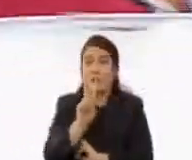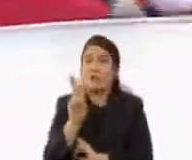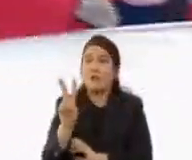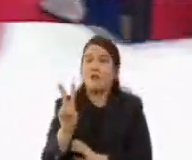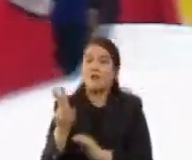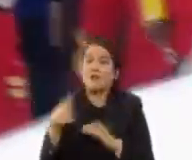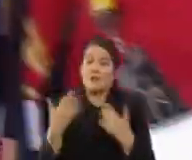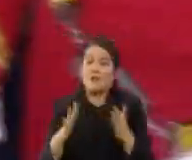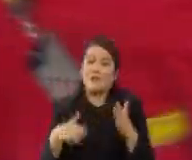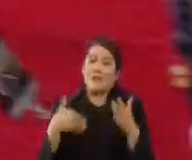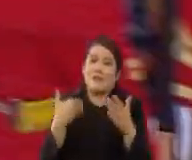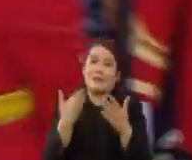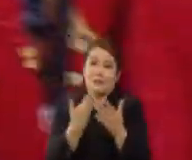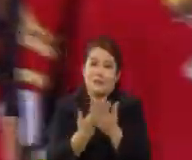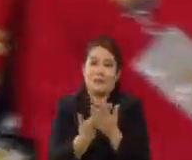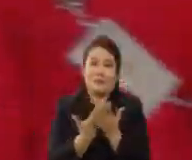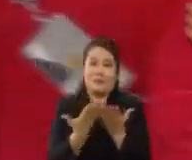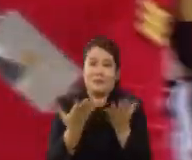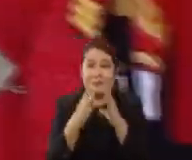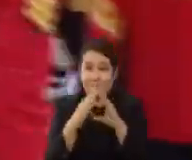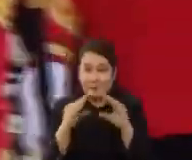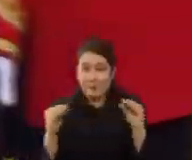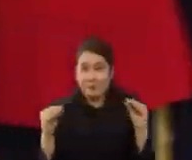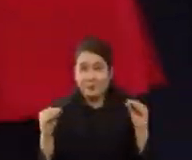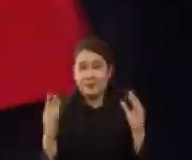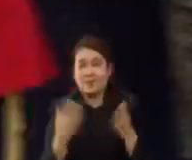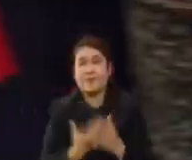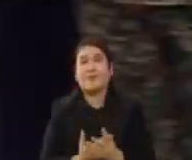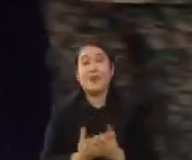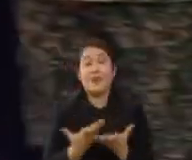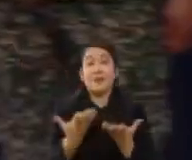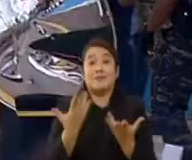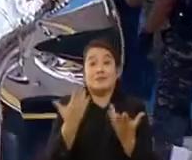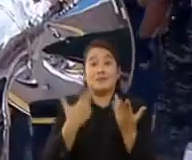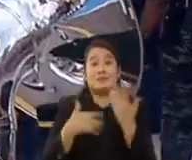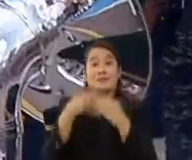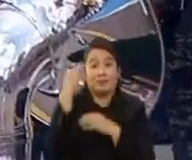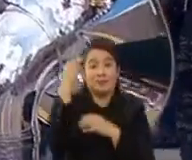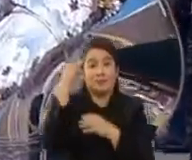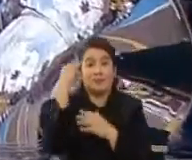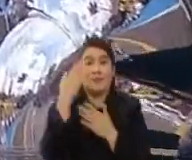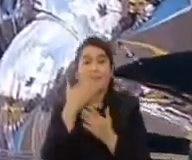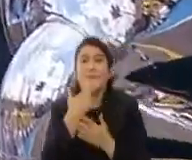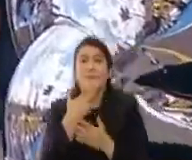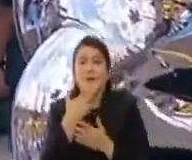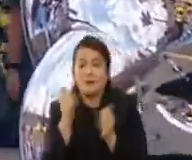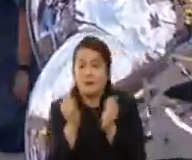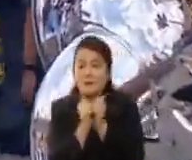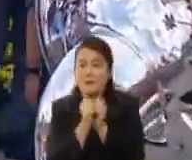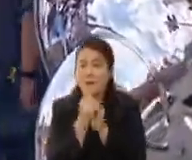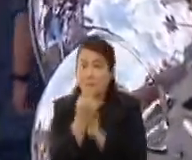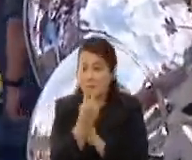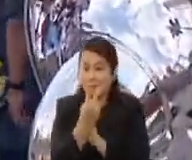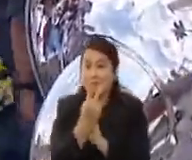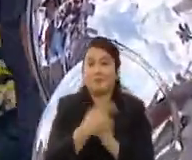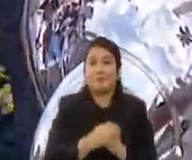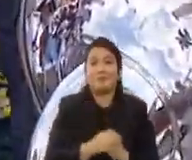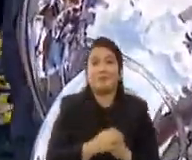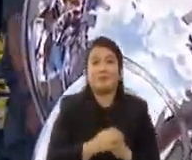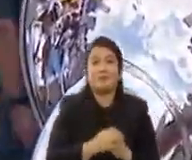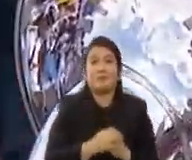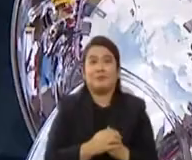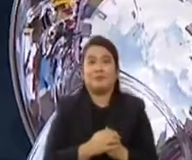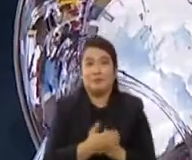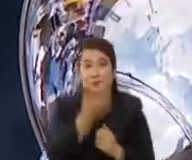sudah sampai ke kemuncaknya. Terangkap indah kenangan dan detik manis bersama Tuanku berdua. Tentunya raja dan